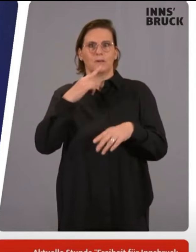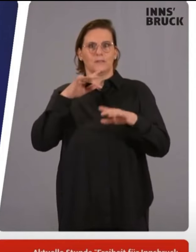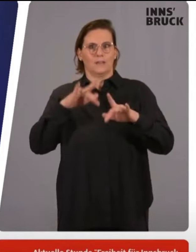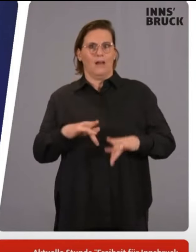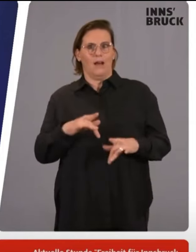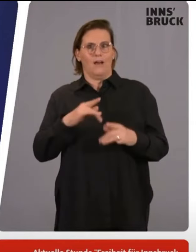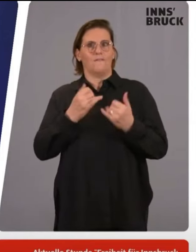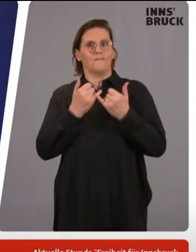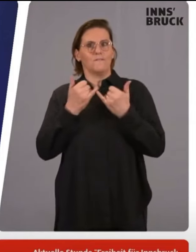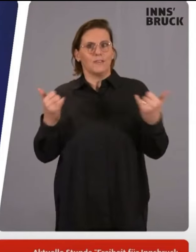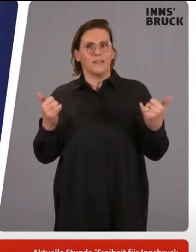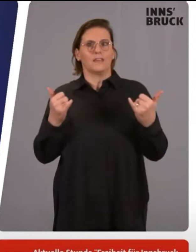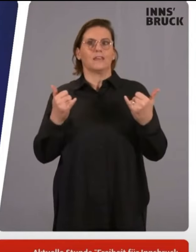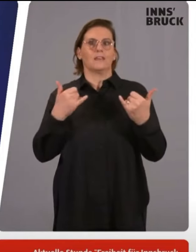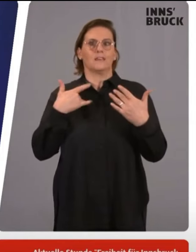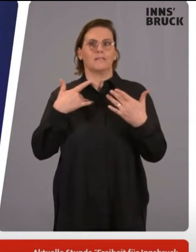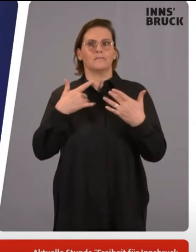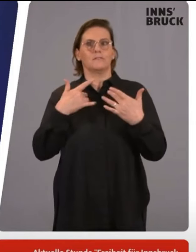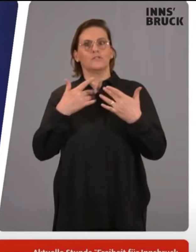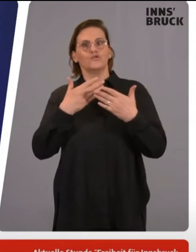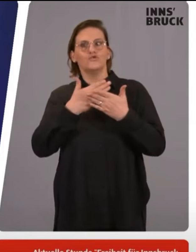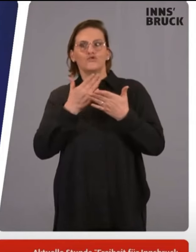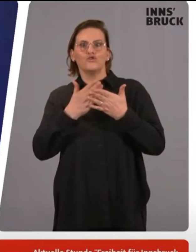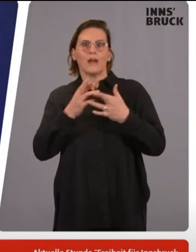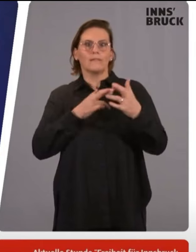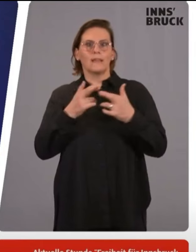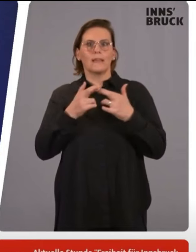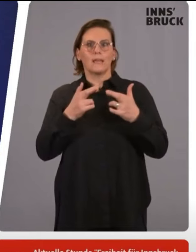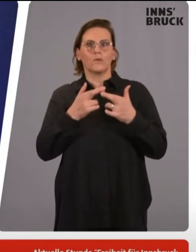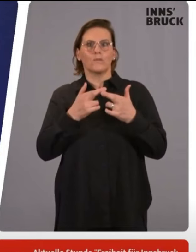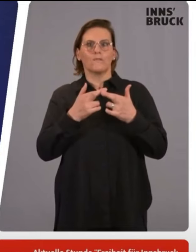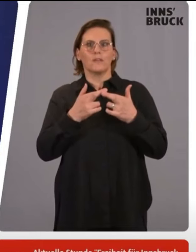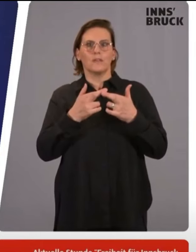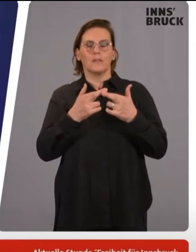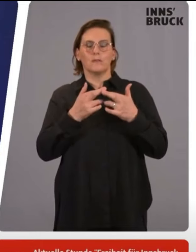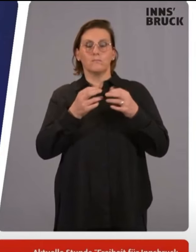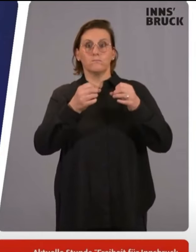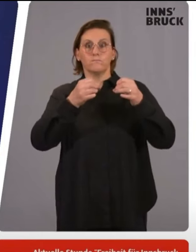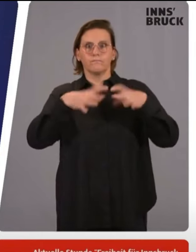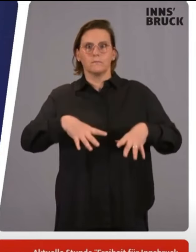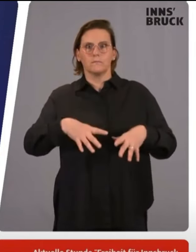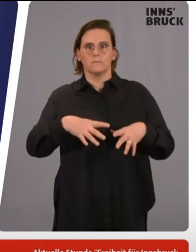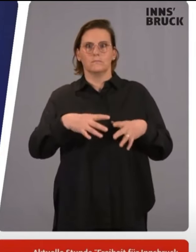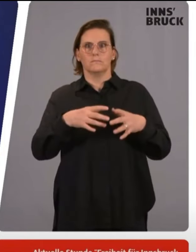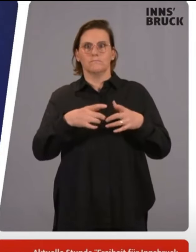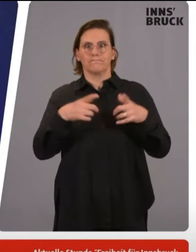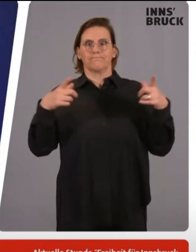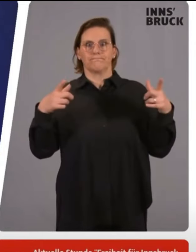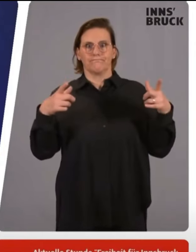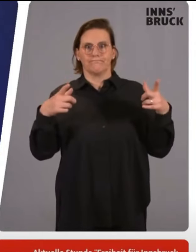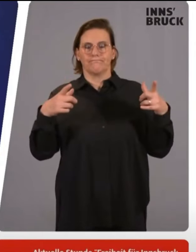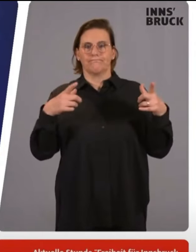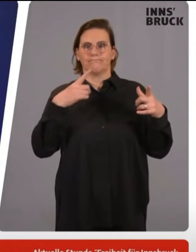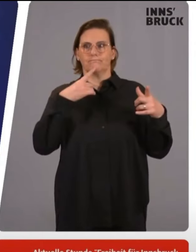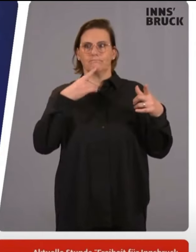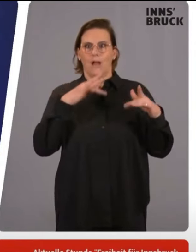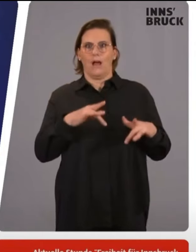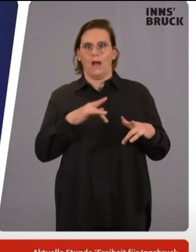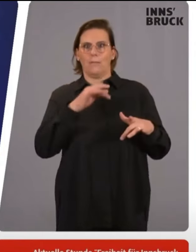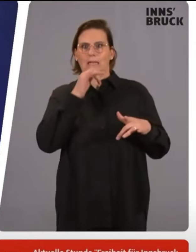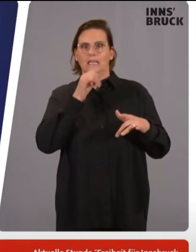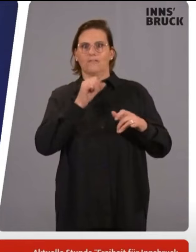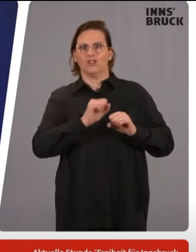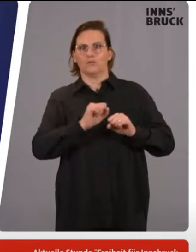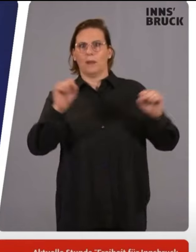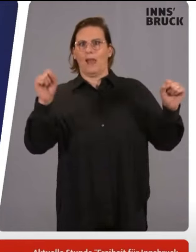Stadtregierung zu sprengen also Bürgermeister verdient eigentlich den Namen Sprengmeister aber nicht nur die Stadtregierung er hat ja auch